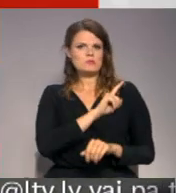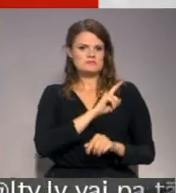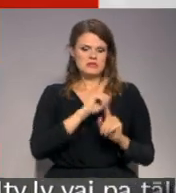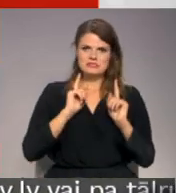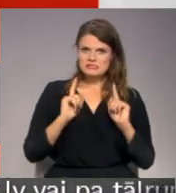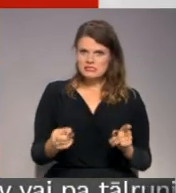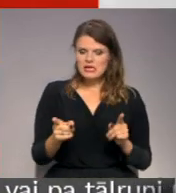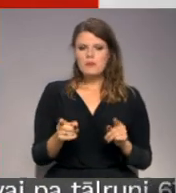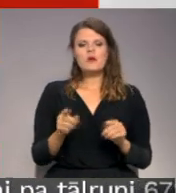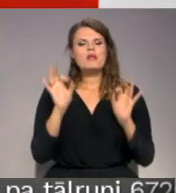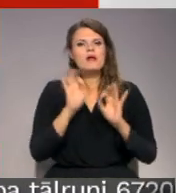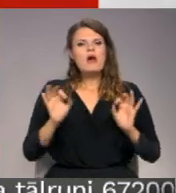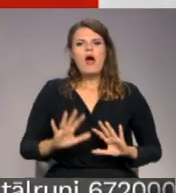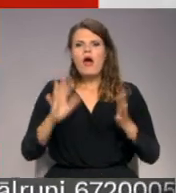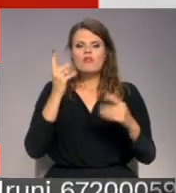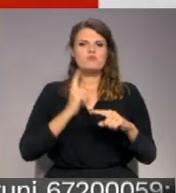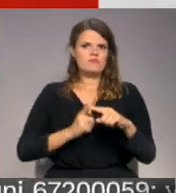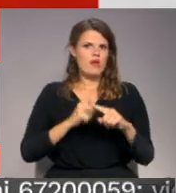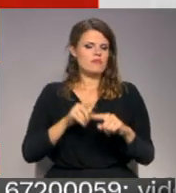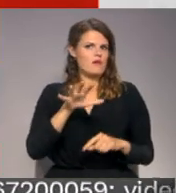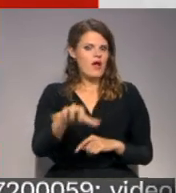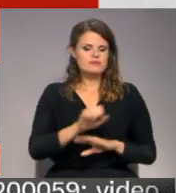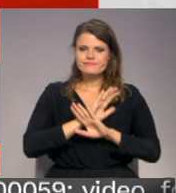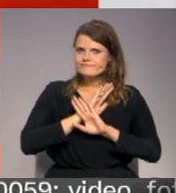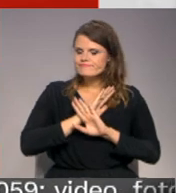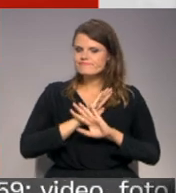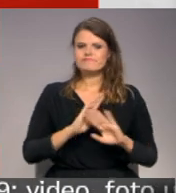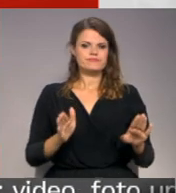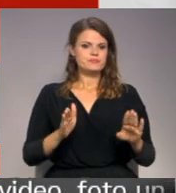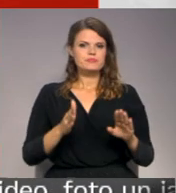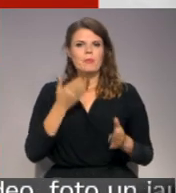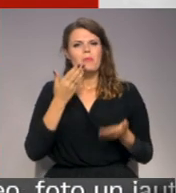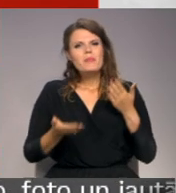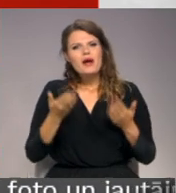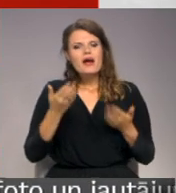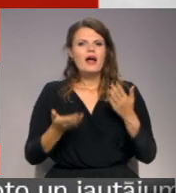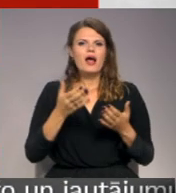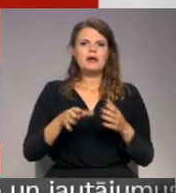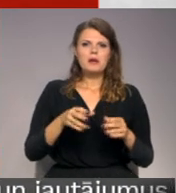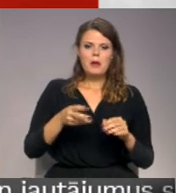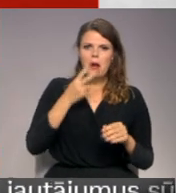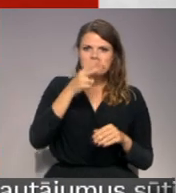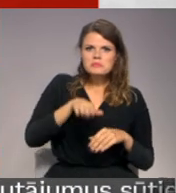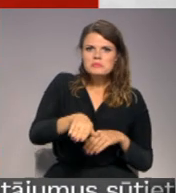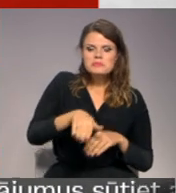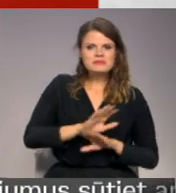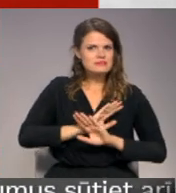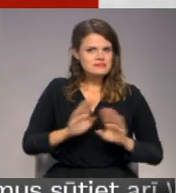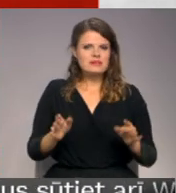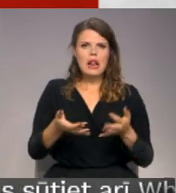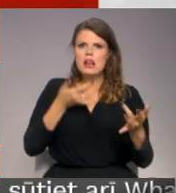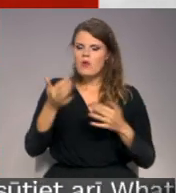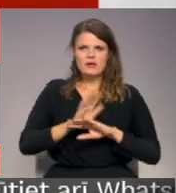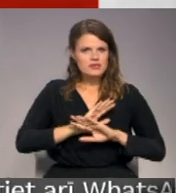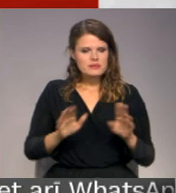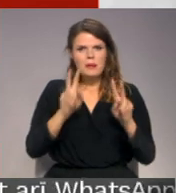piesardzību. Nekādā gadījumā viņu neiztiekat. Tur nemēģināt viņu arī kustināt, nedod Dievs arī vēl izjaukt